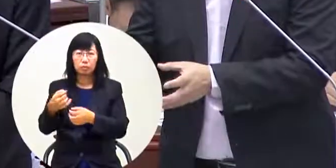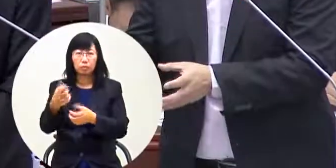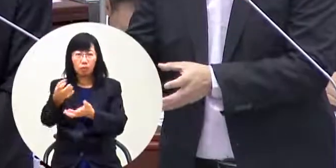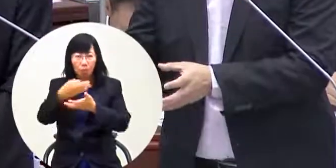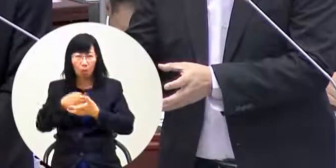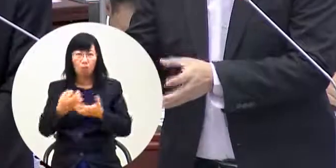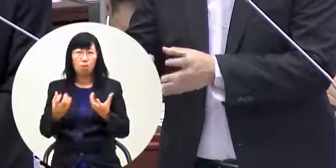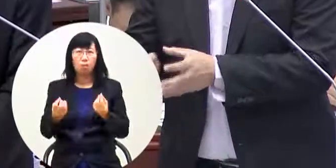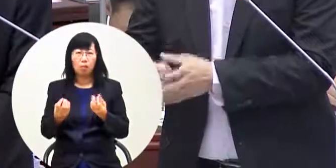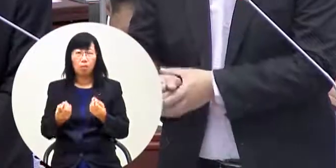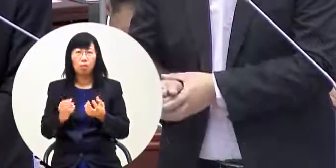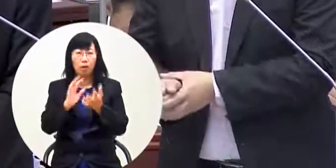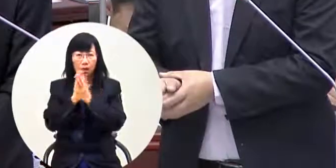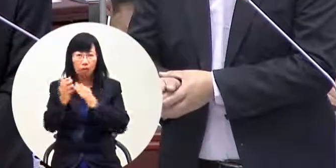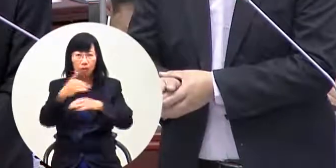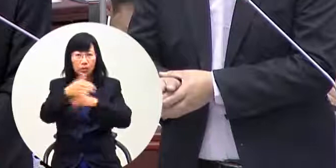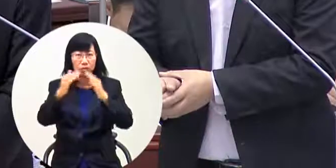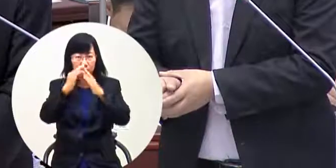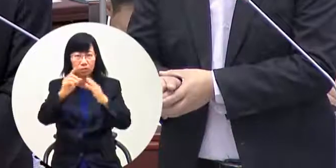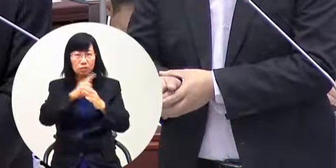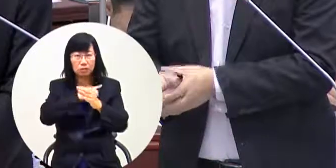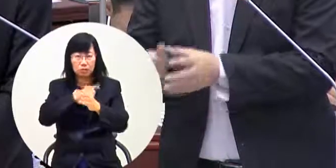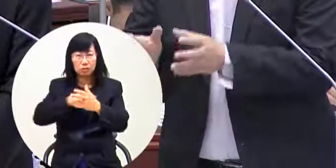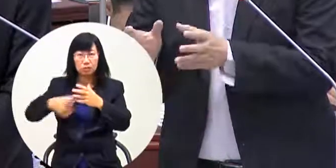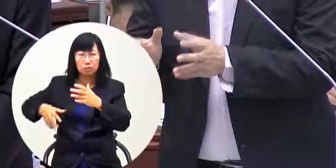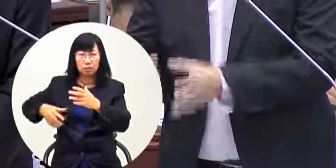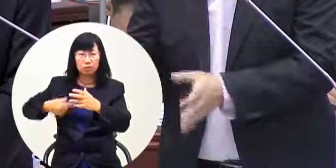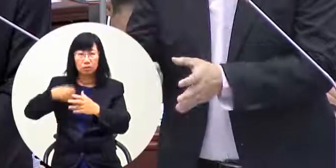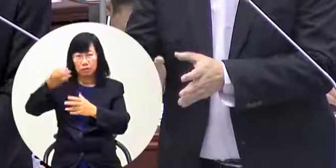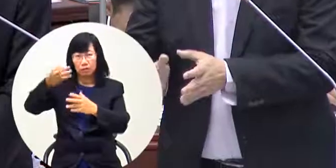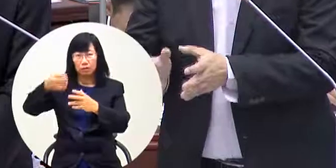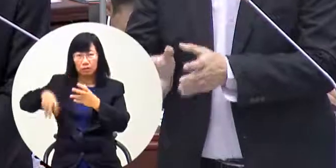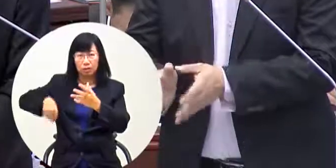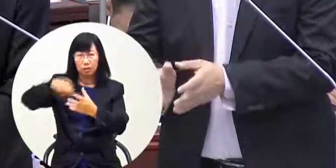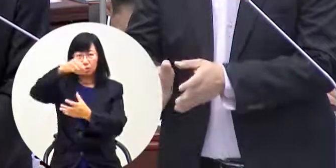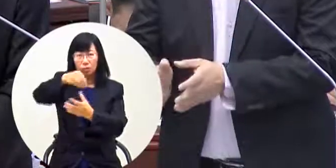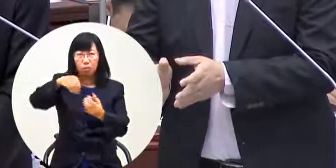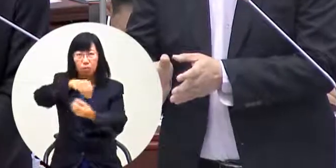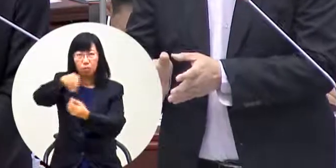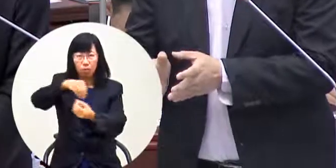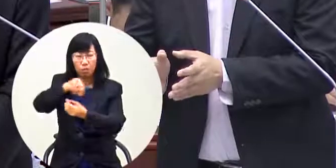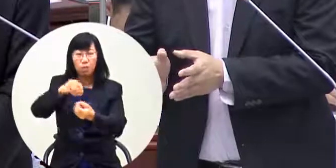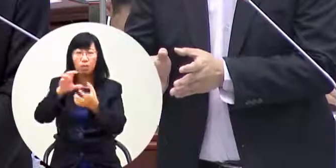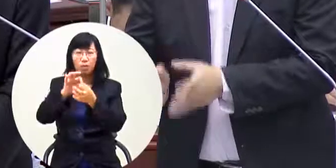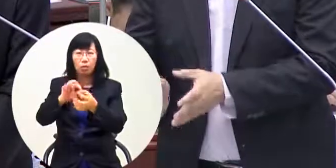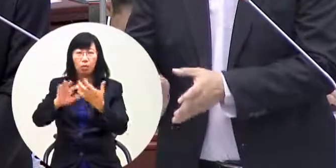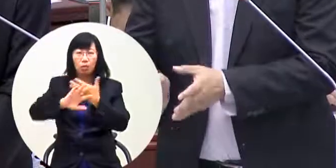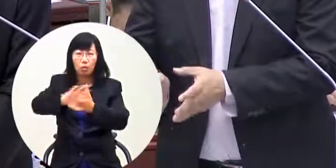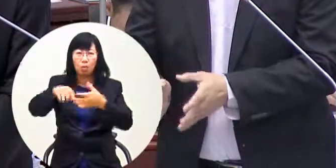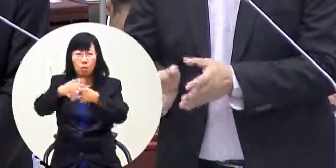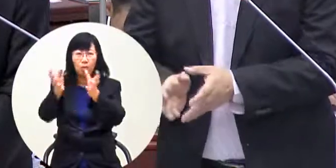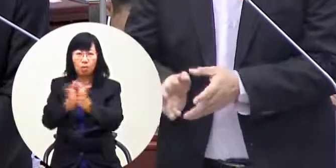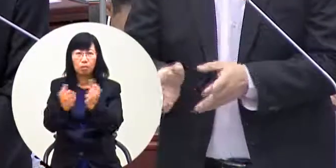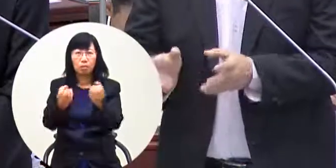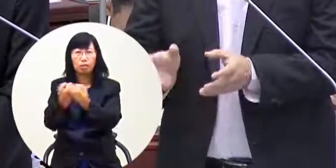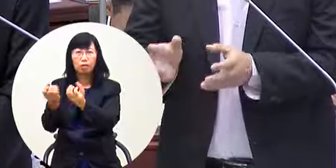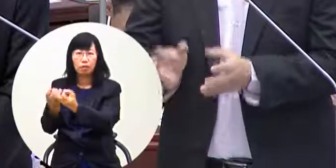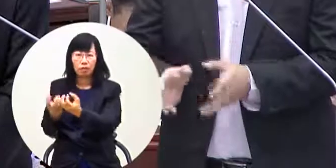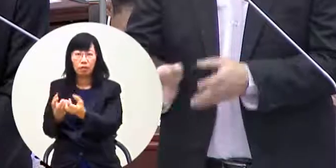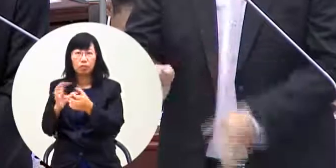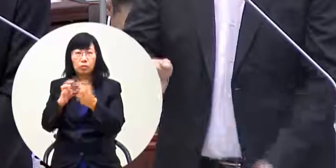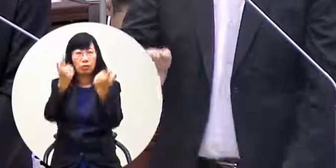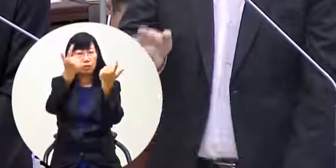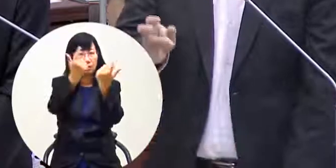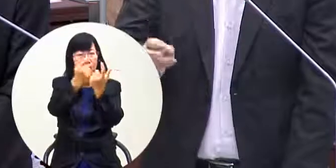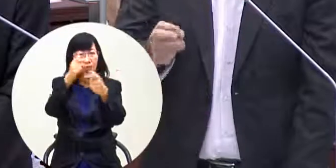这一些企业所产生的外部成本。我们在讲南北不公，事实上就来自于这里。所以为什么